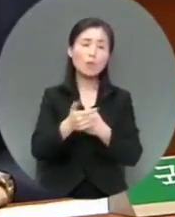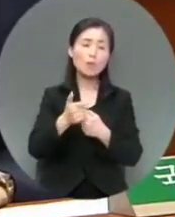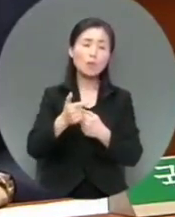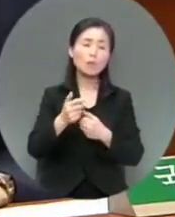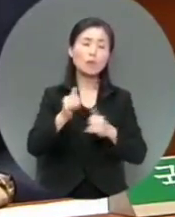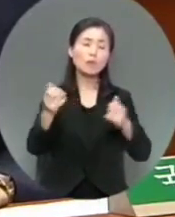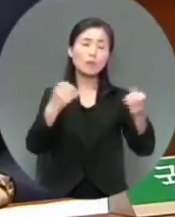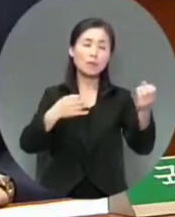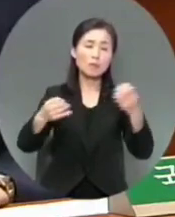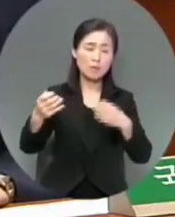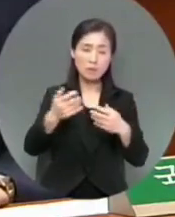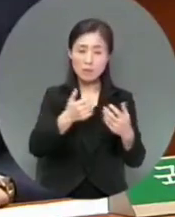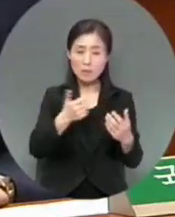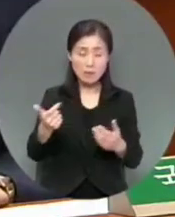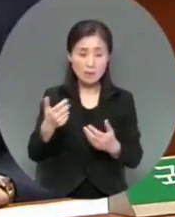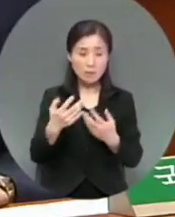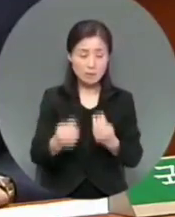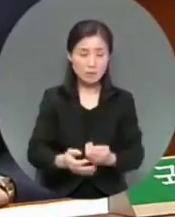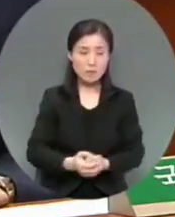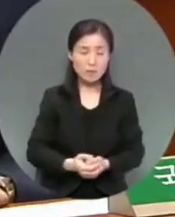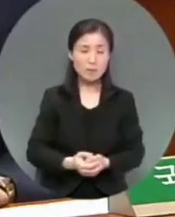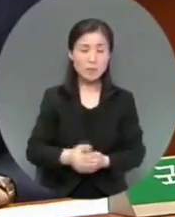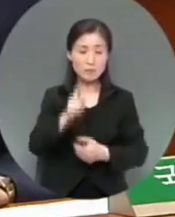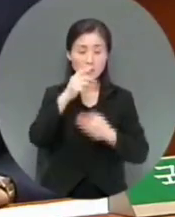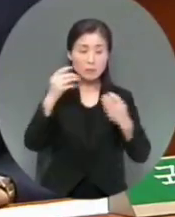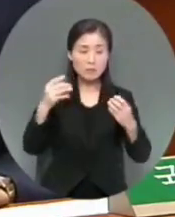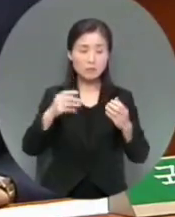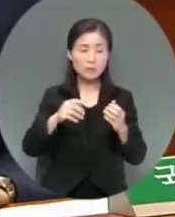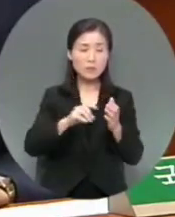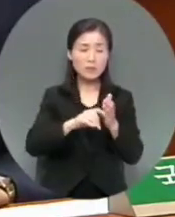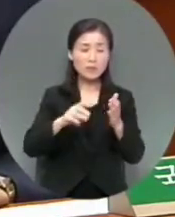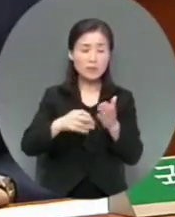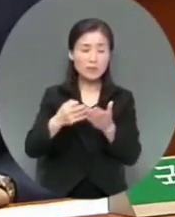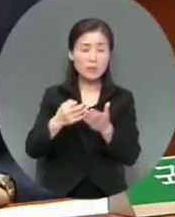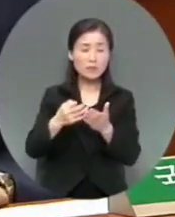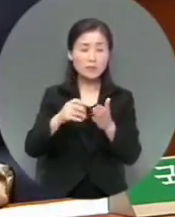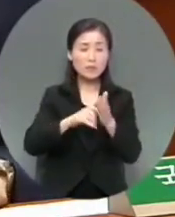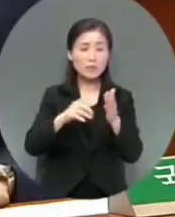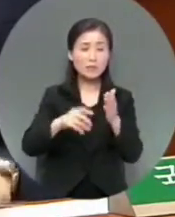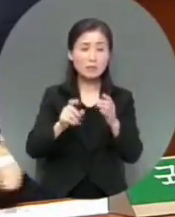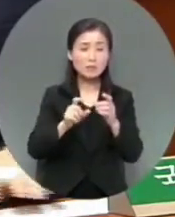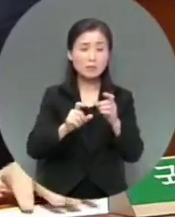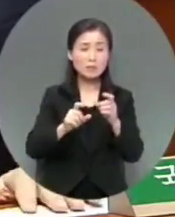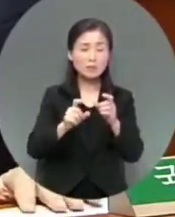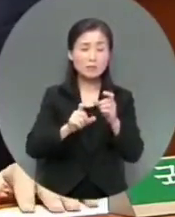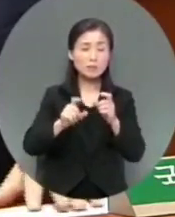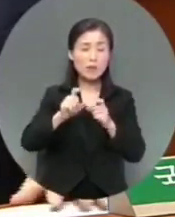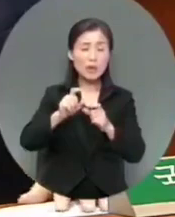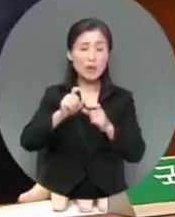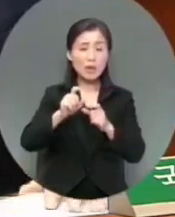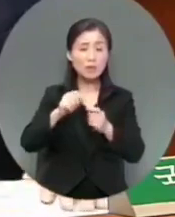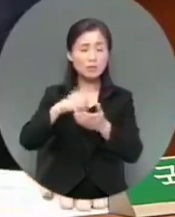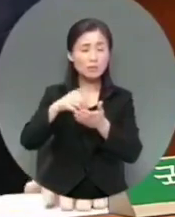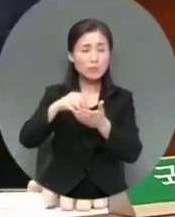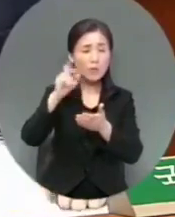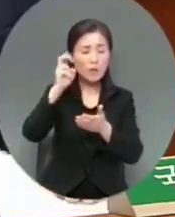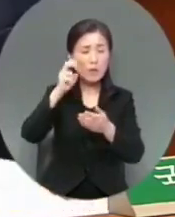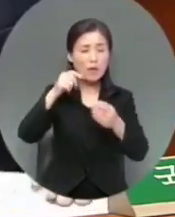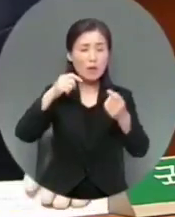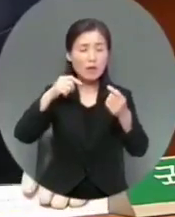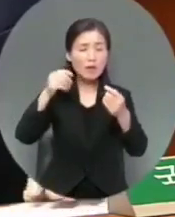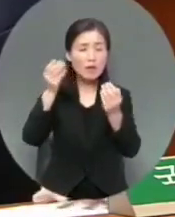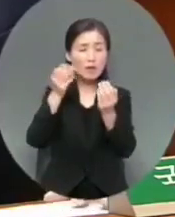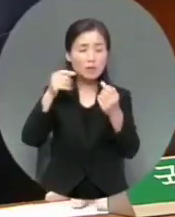많았습니다. 그런데 정부는 세수 추계 오류 때문에 안 그래도 힘든 지자체의 모든 책임을